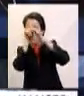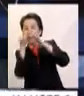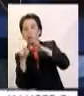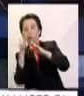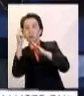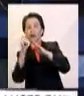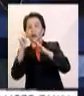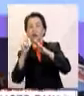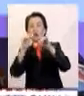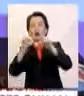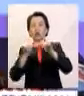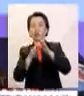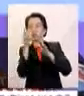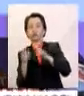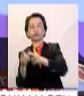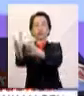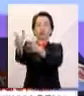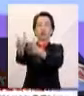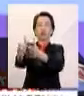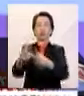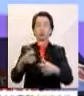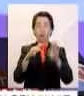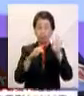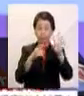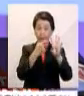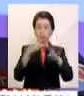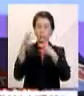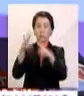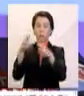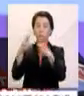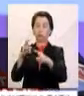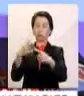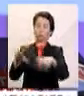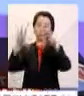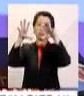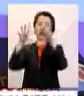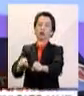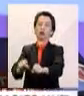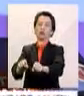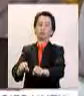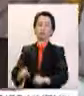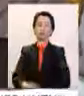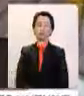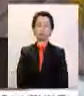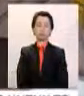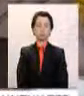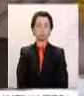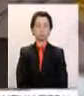tandas asrama. 4 daripada 16 yang terlibat berjaya ditahan semula.